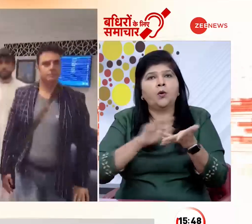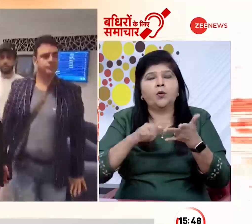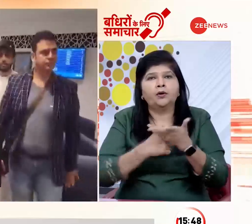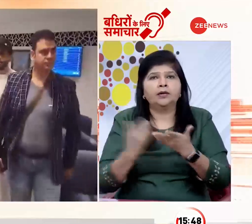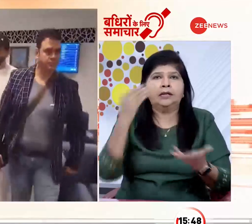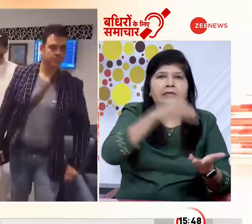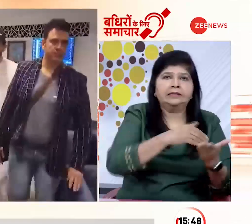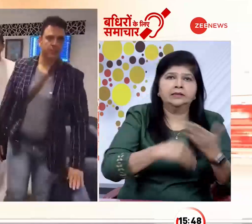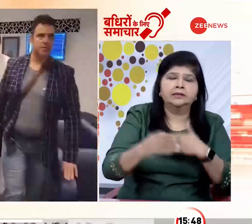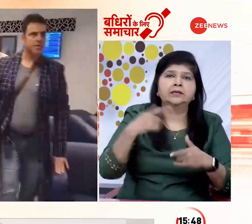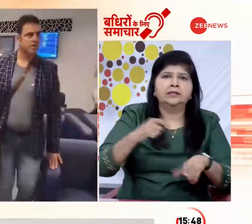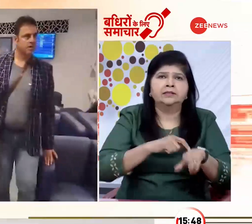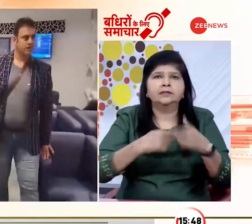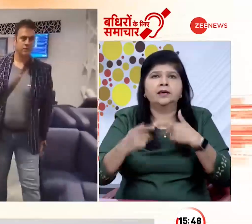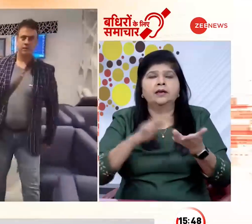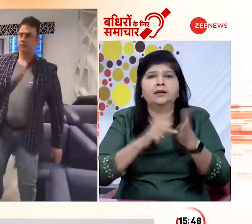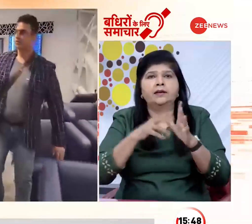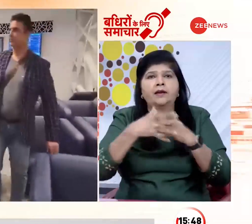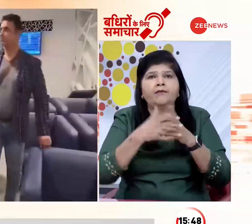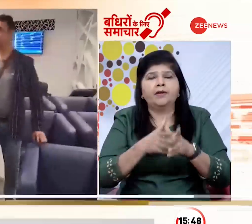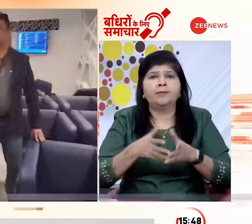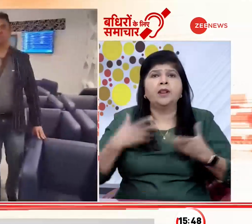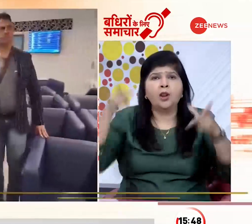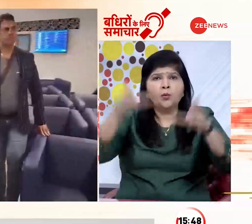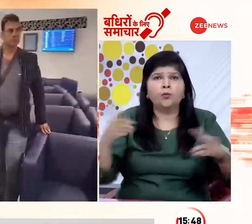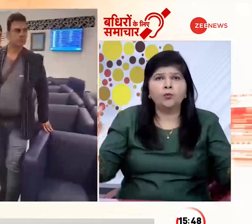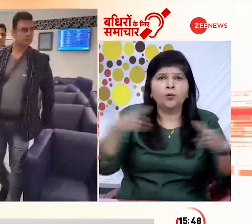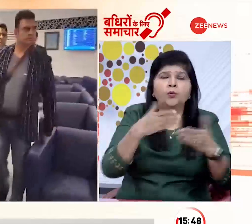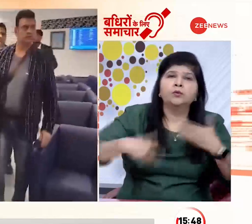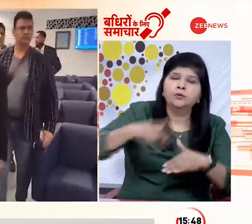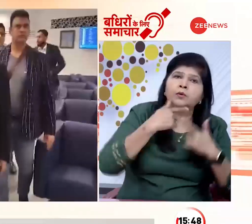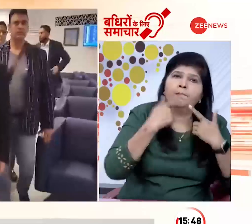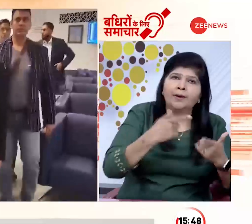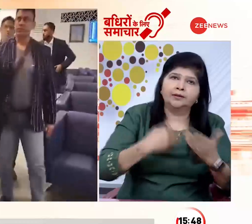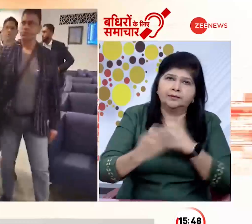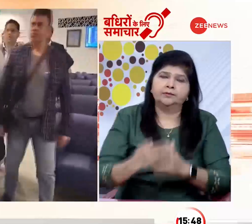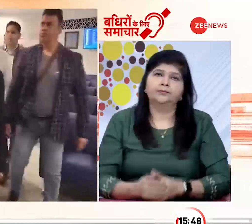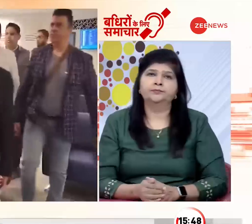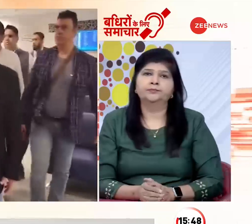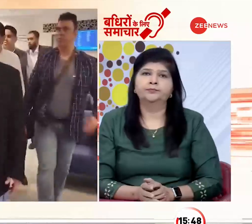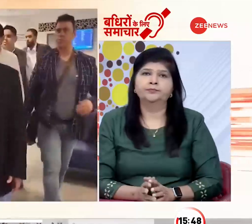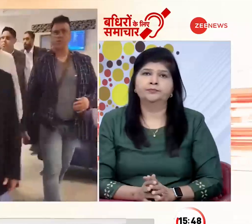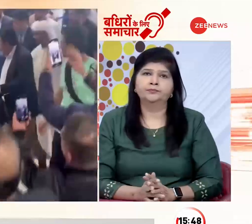होंगे और इस दौरान नवाज रैली को भी संबोधित करेंगे।